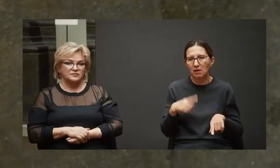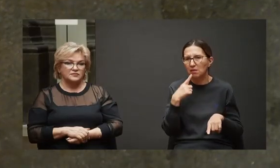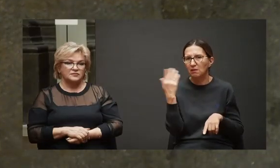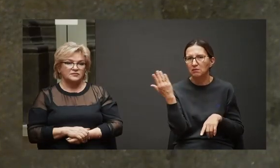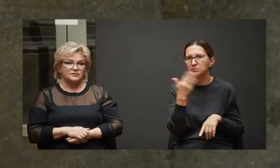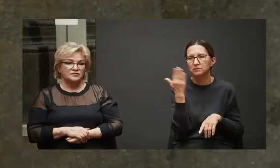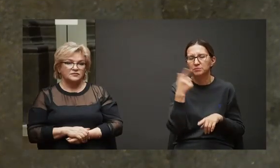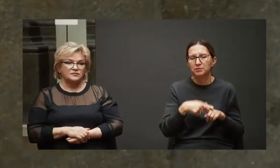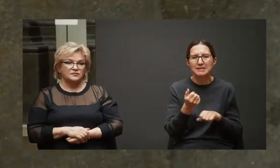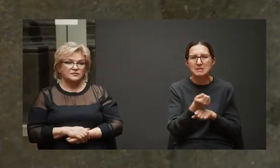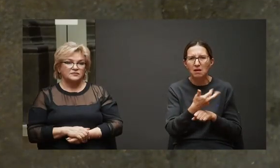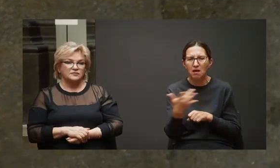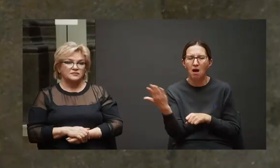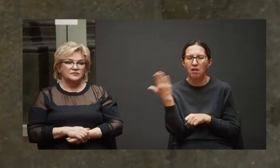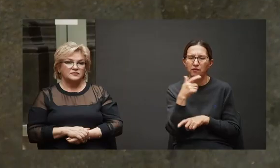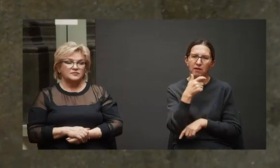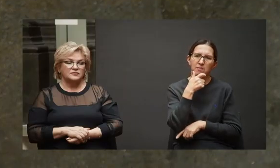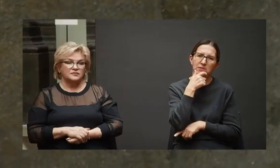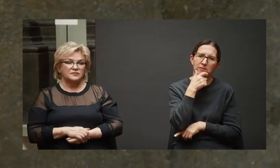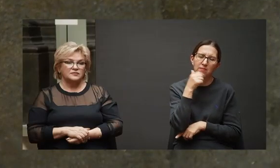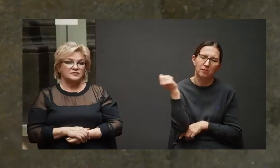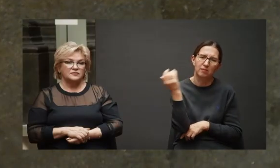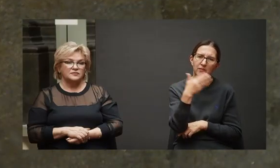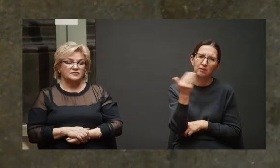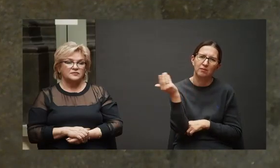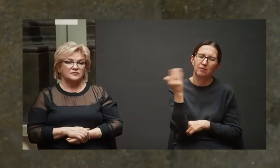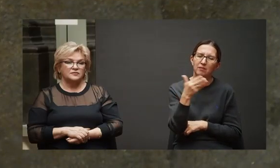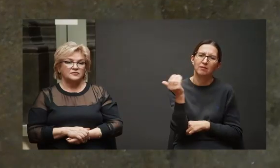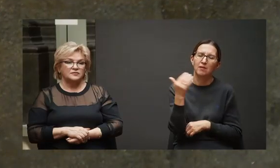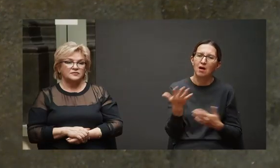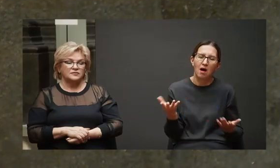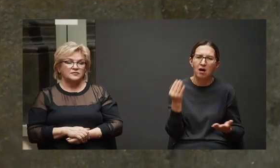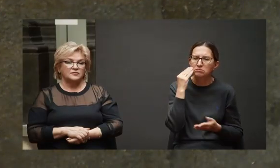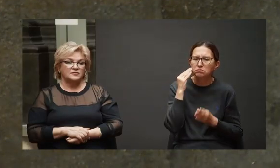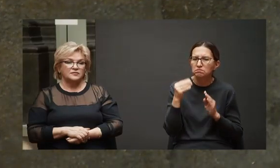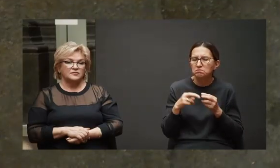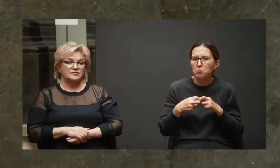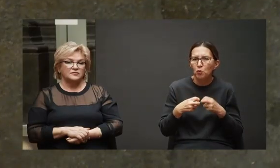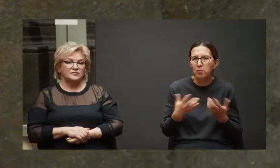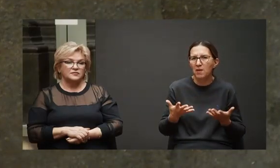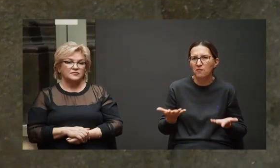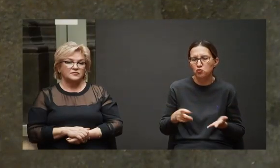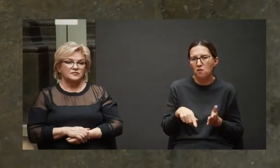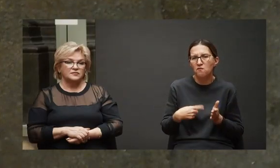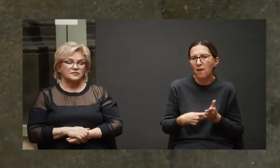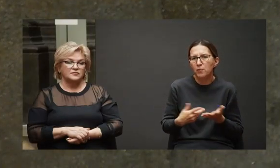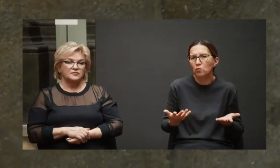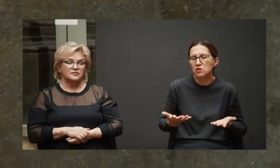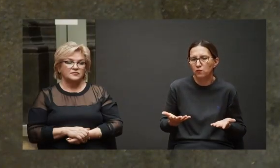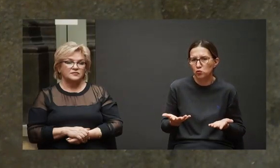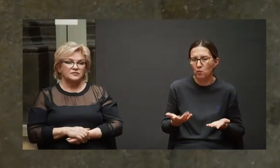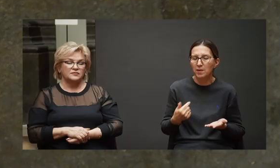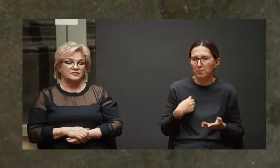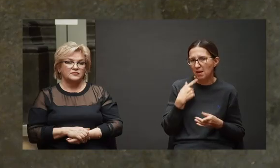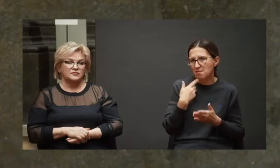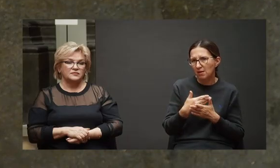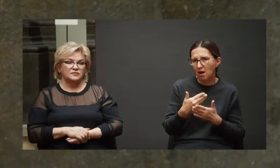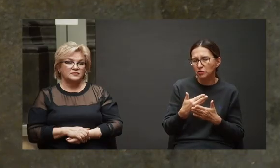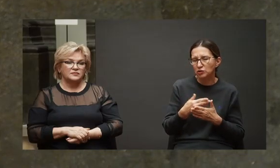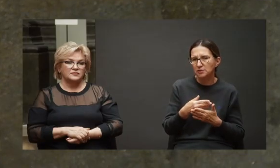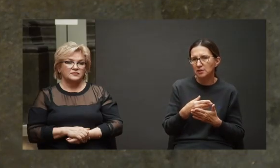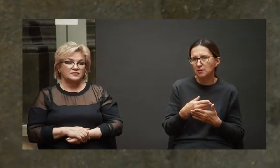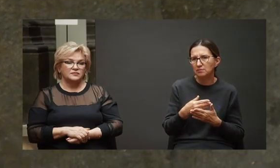или фильмы, да. Для чего, как бы, да, в чем вопрос, в чем проблема? И мне кажется, что он